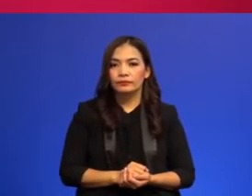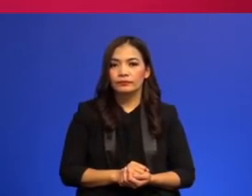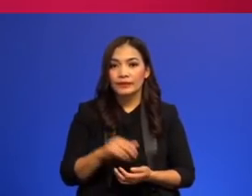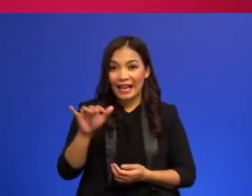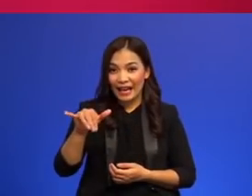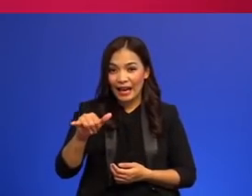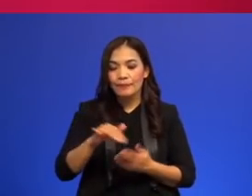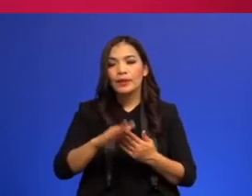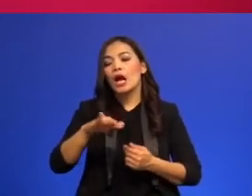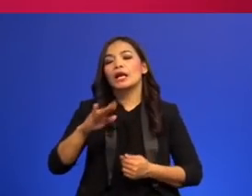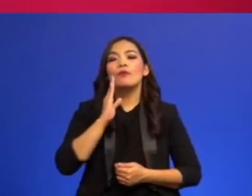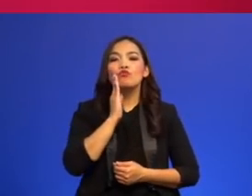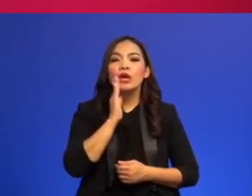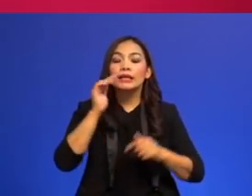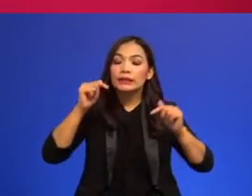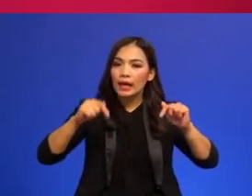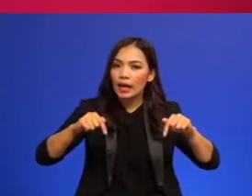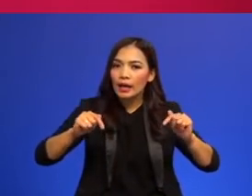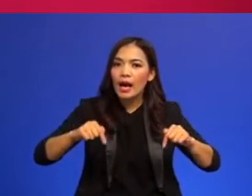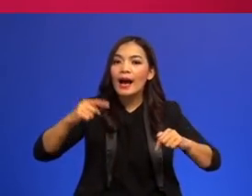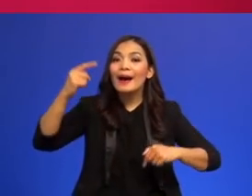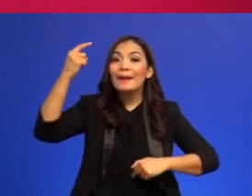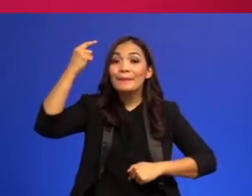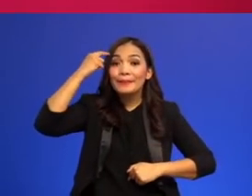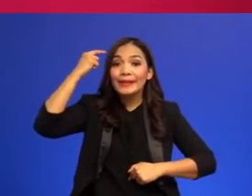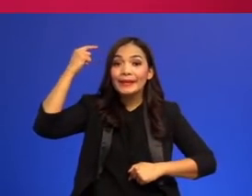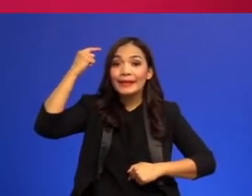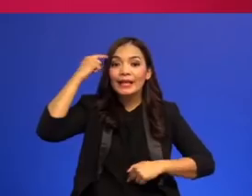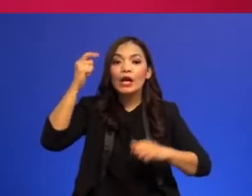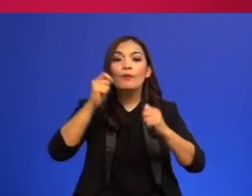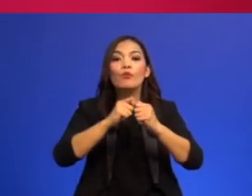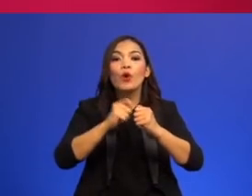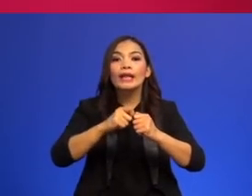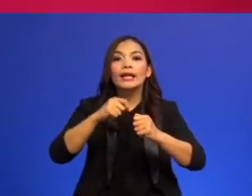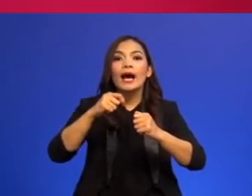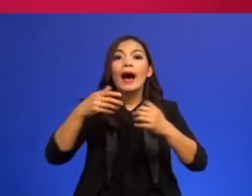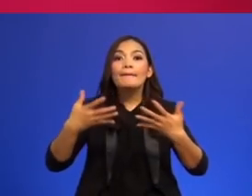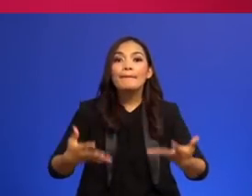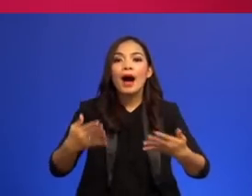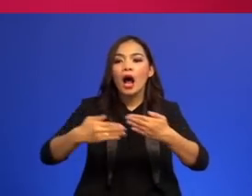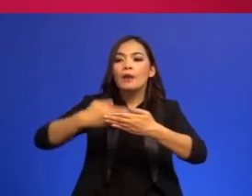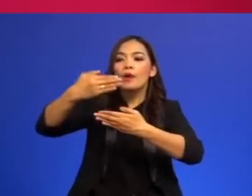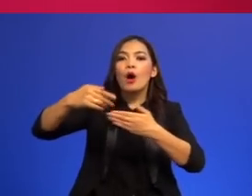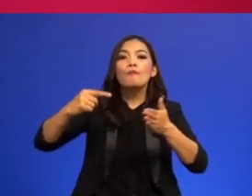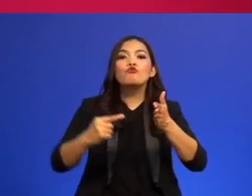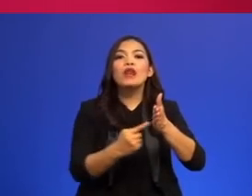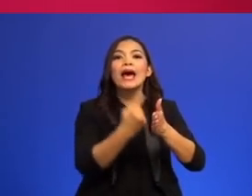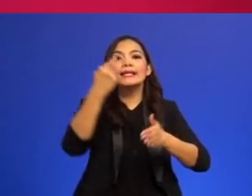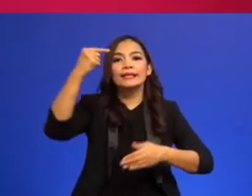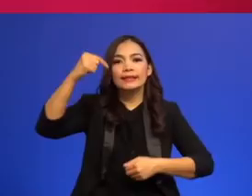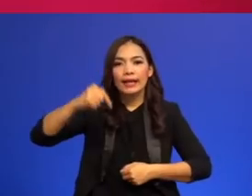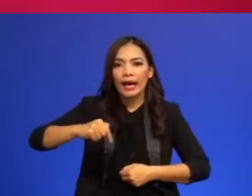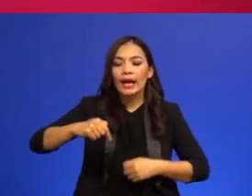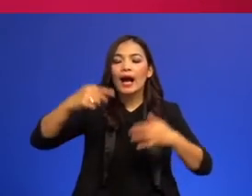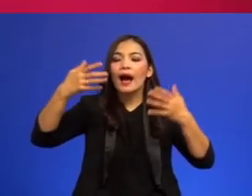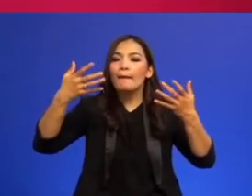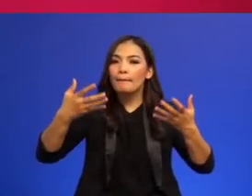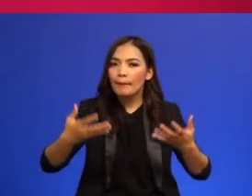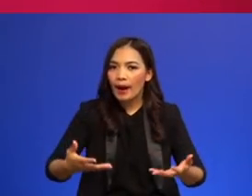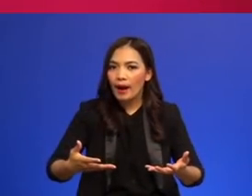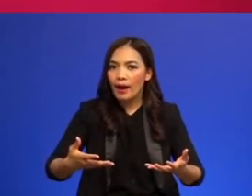Jadi anak muda sekarang, pikirkan kamu buat apa nanti yang dimulai dari sekarang.